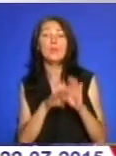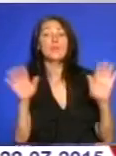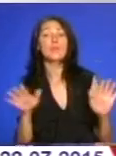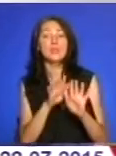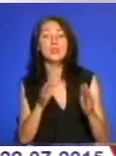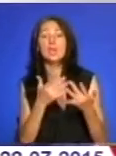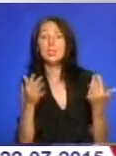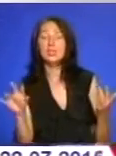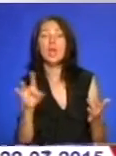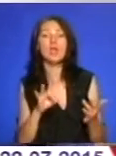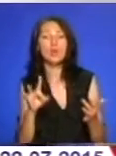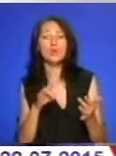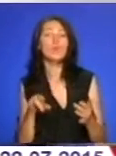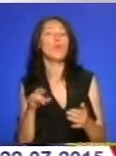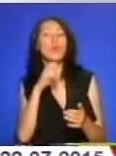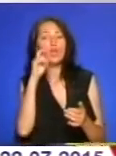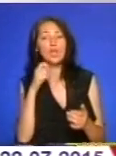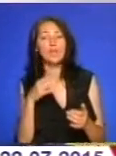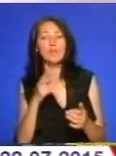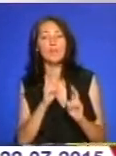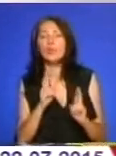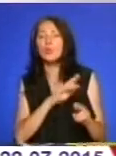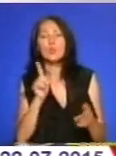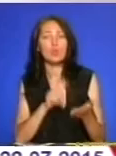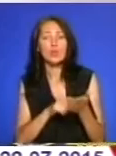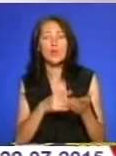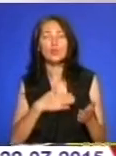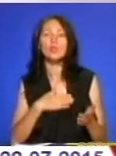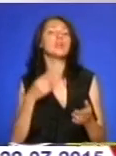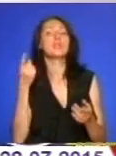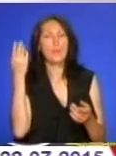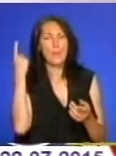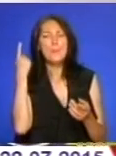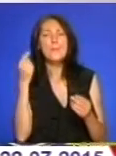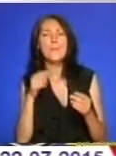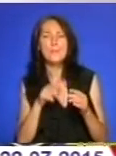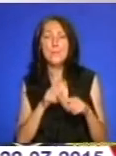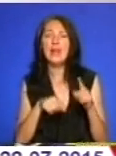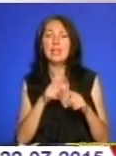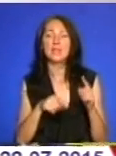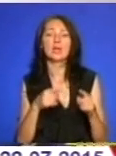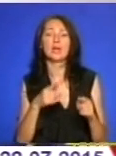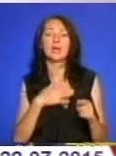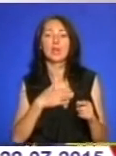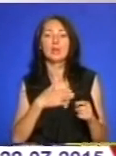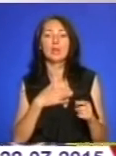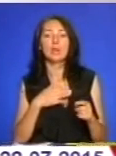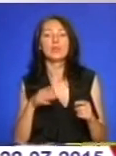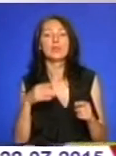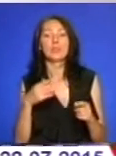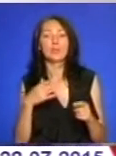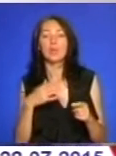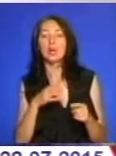що наші предки, наші чи тих самих німців, предки чи будь-хто, народні майстри, що вони